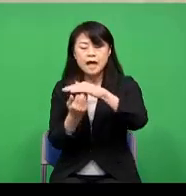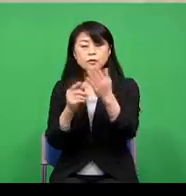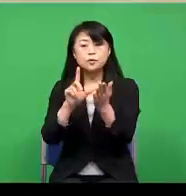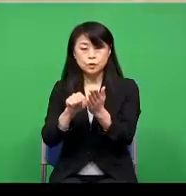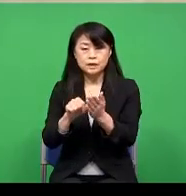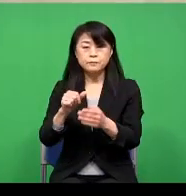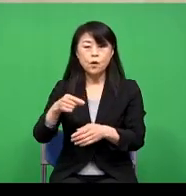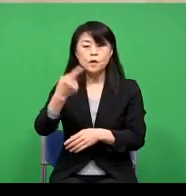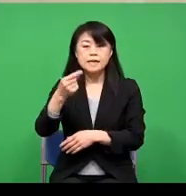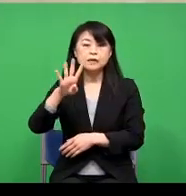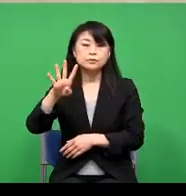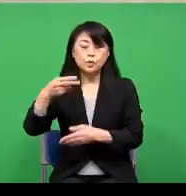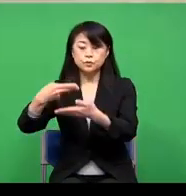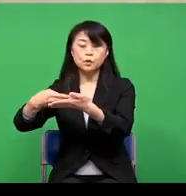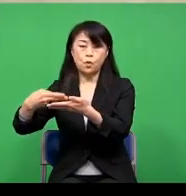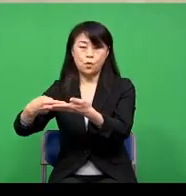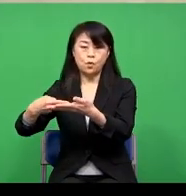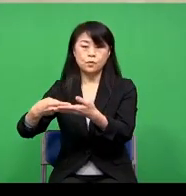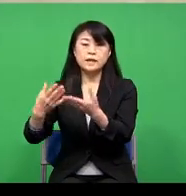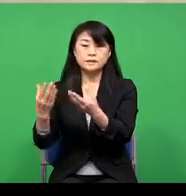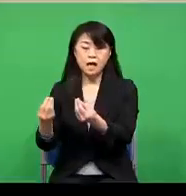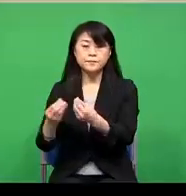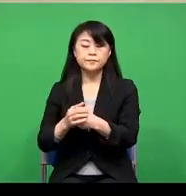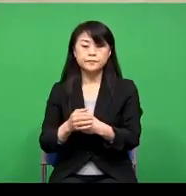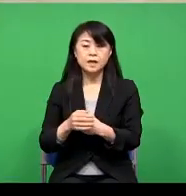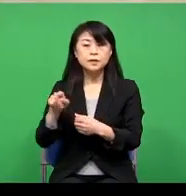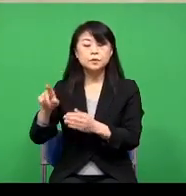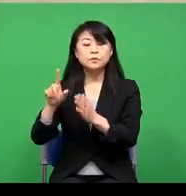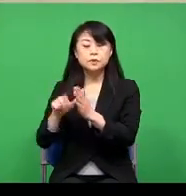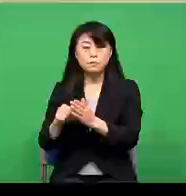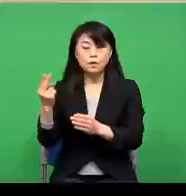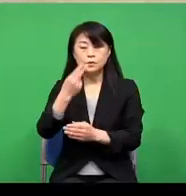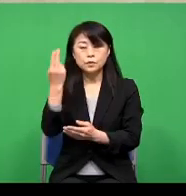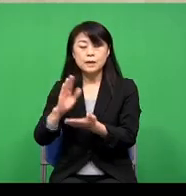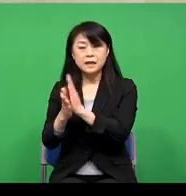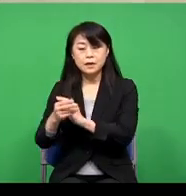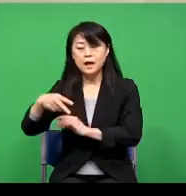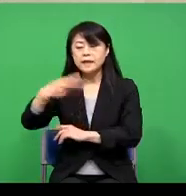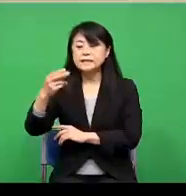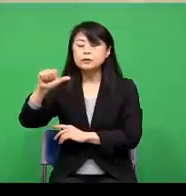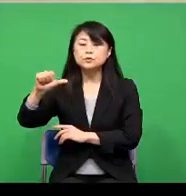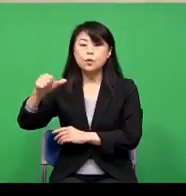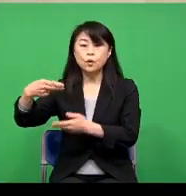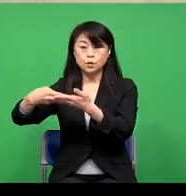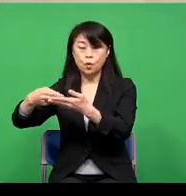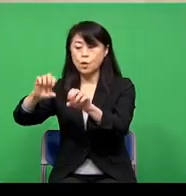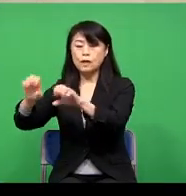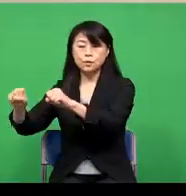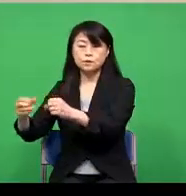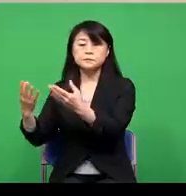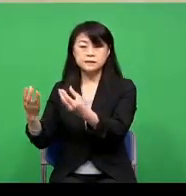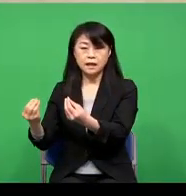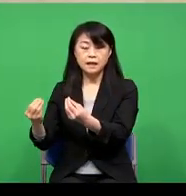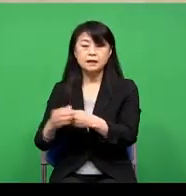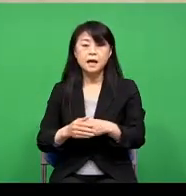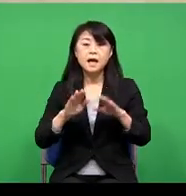確保してある。で、それで十分だと思うんですが、最大500床まで確保することにしてますし、からさっき申し上